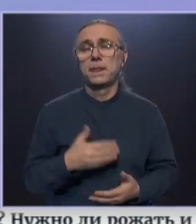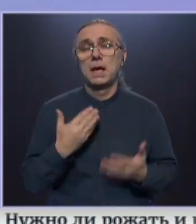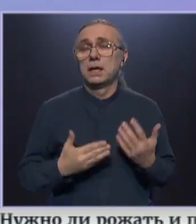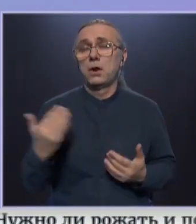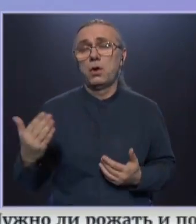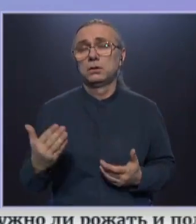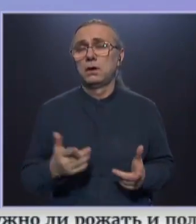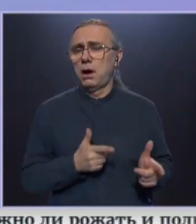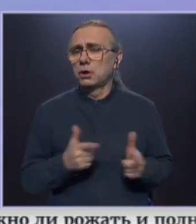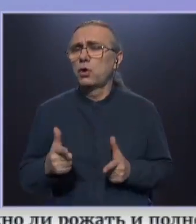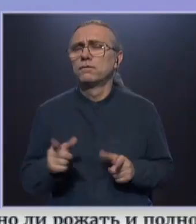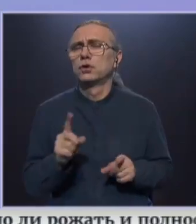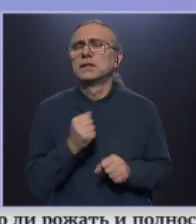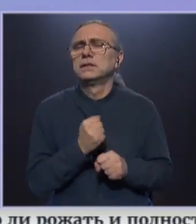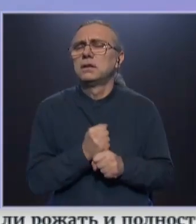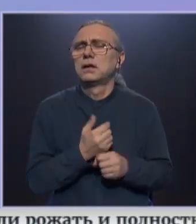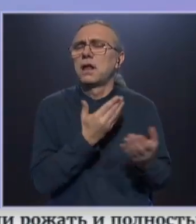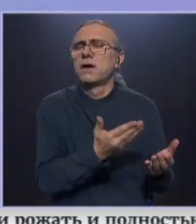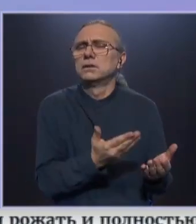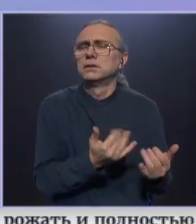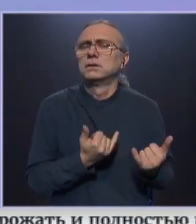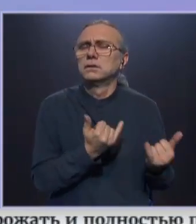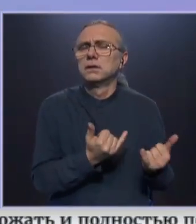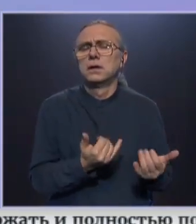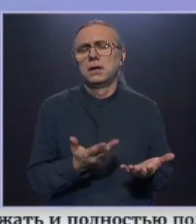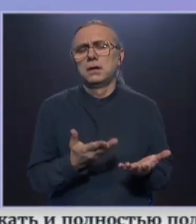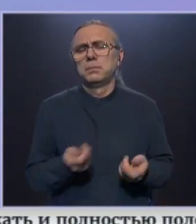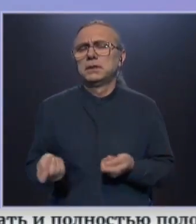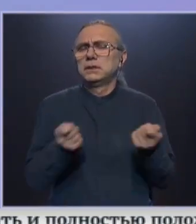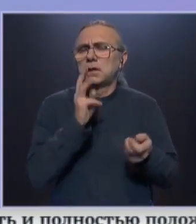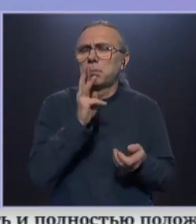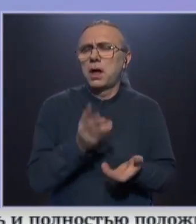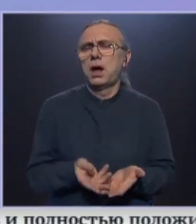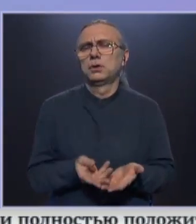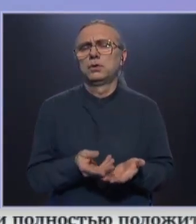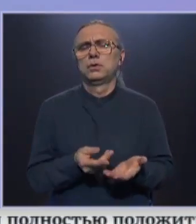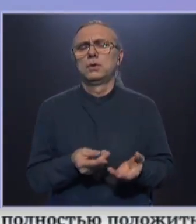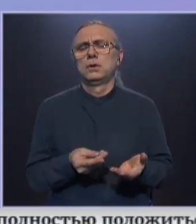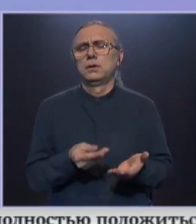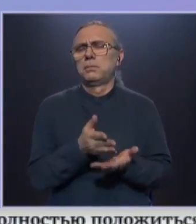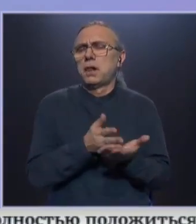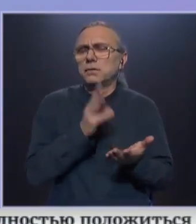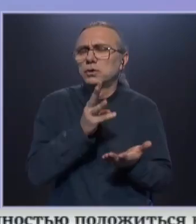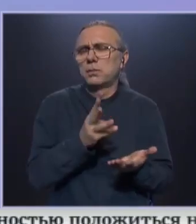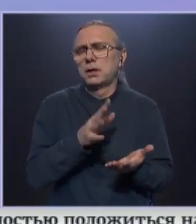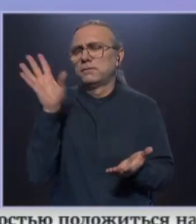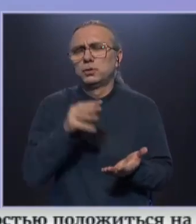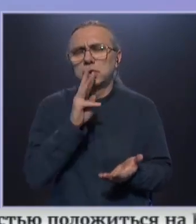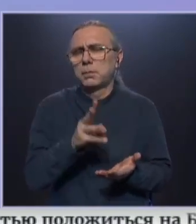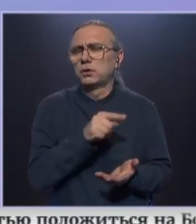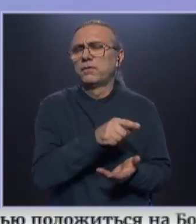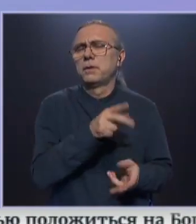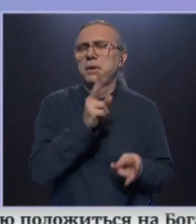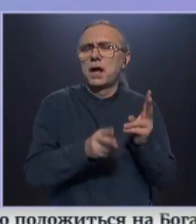вас? Принести пол зарплаты или всю зарплату вам отдать, чтобы вы ему приготовили, постирали,